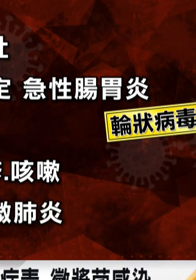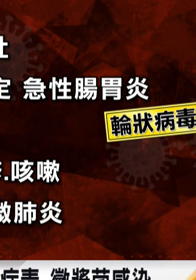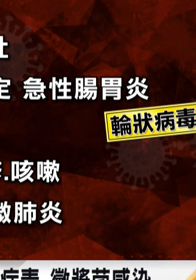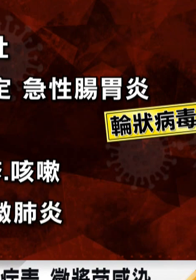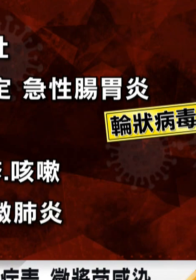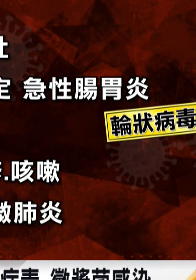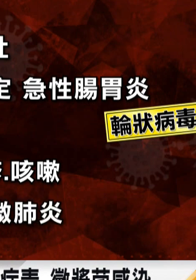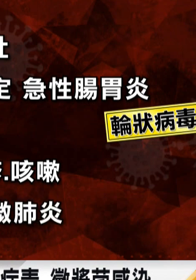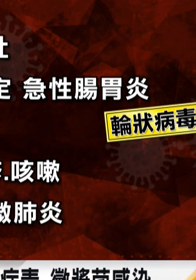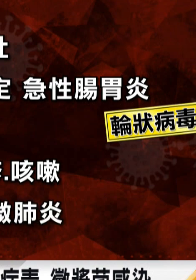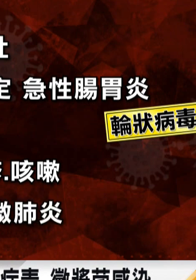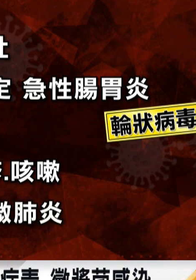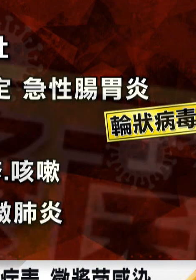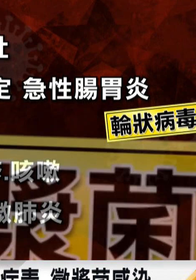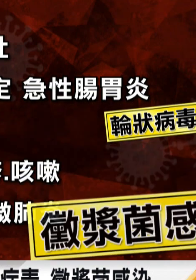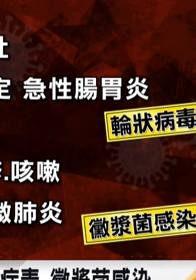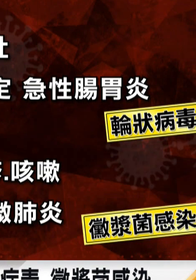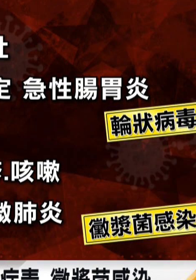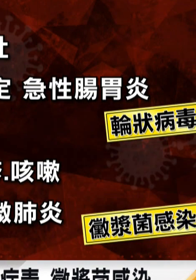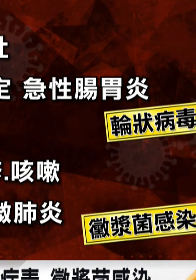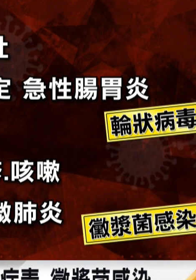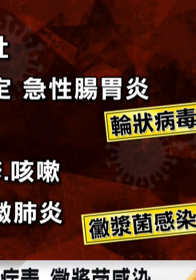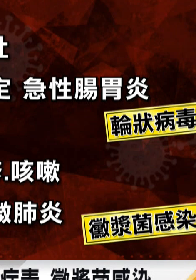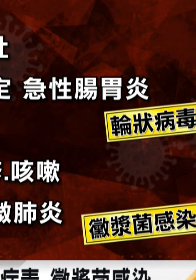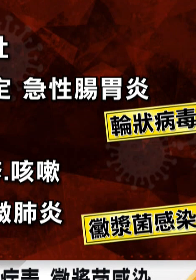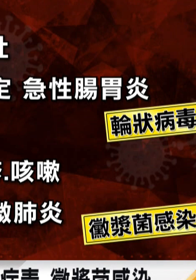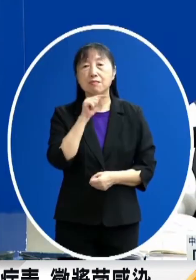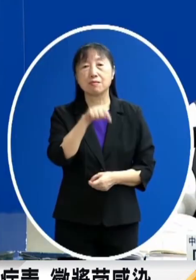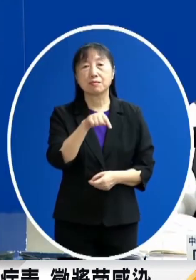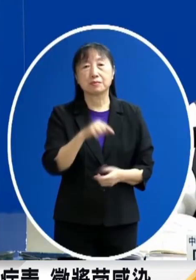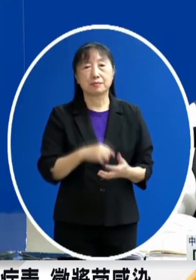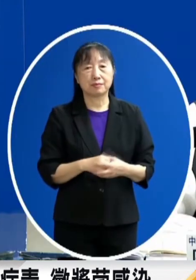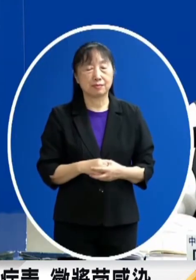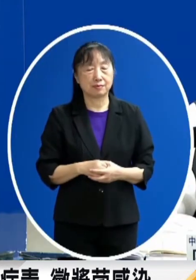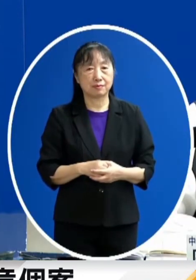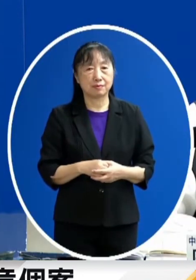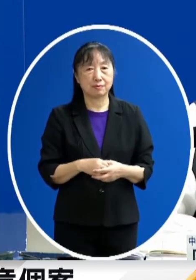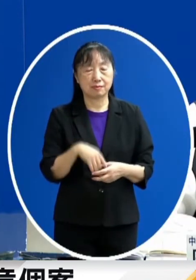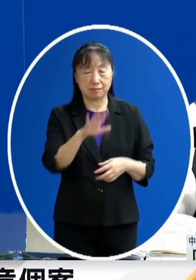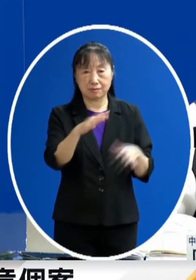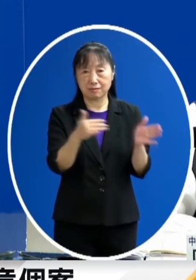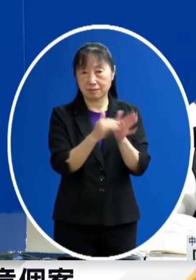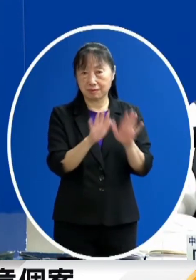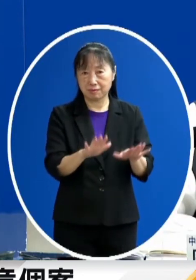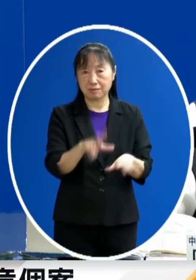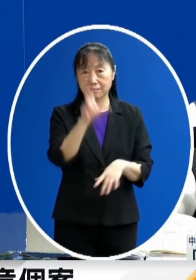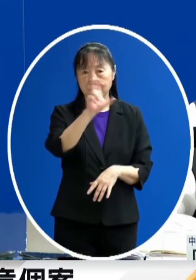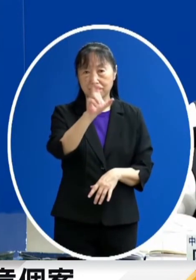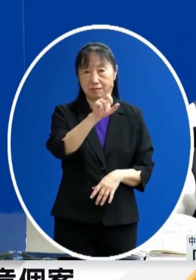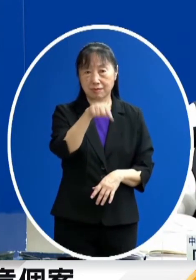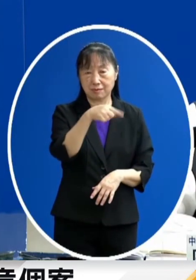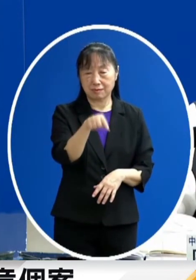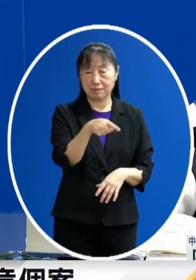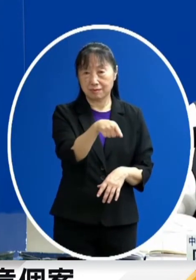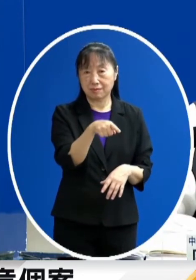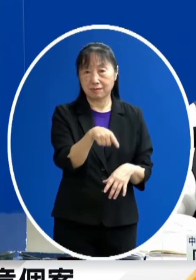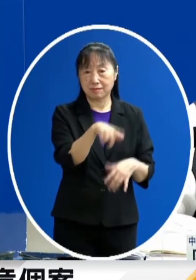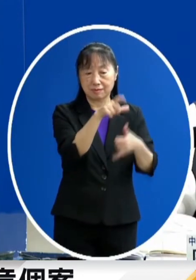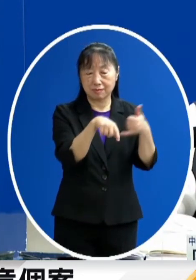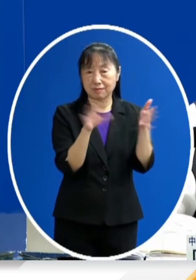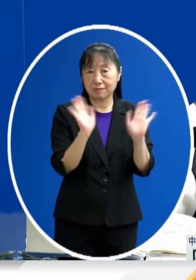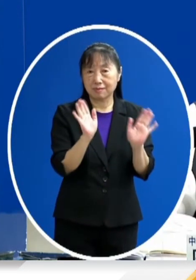诊发现有轻微肺炎，诊断为梅将军感染。 密石溪总共目前累积70例的儿童个案，其